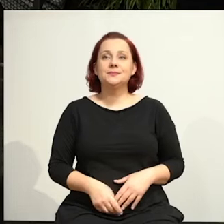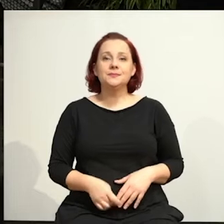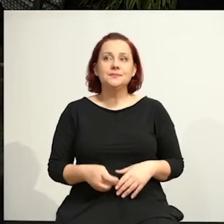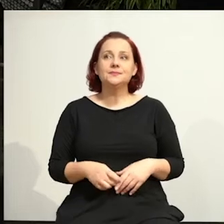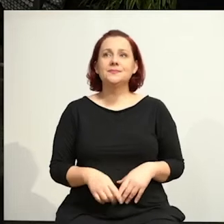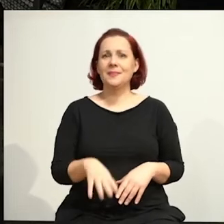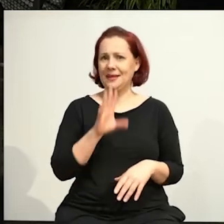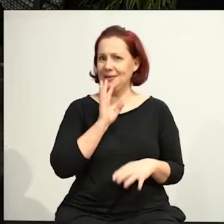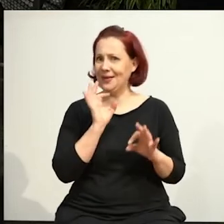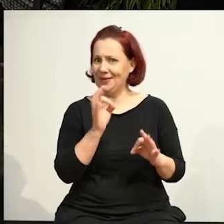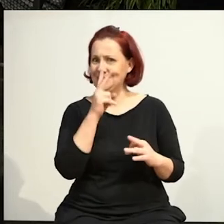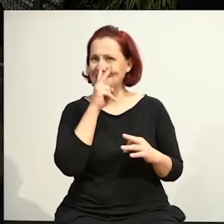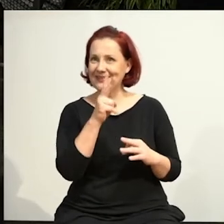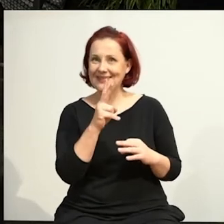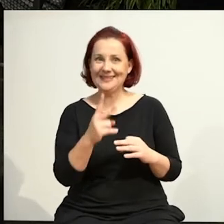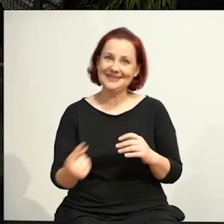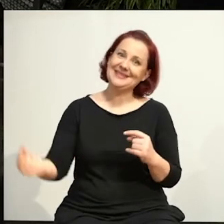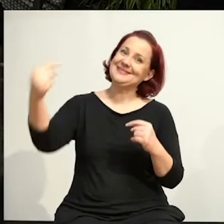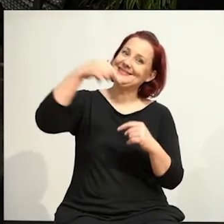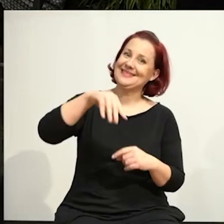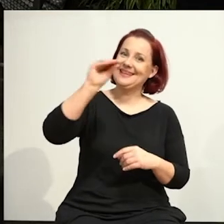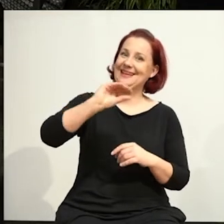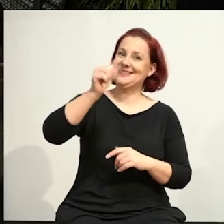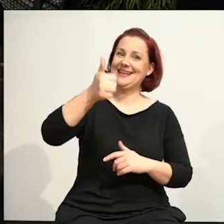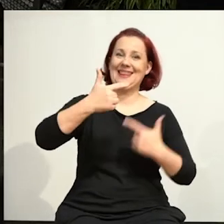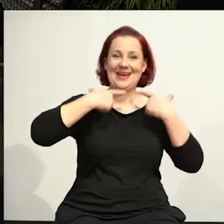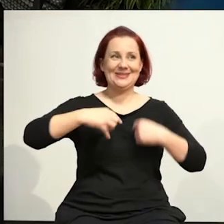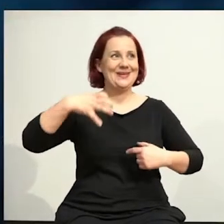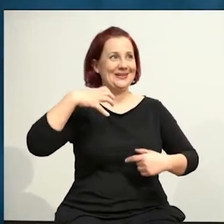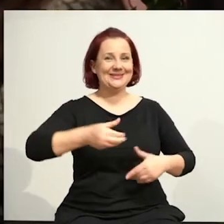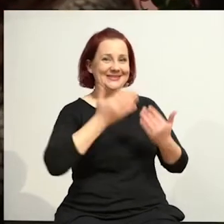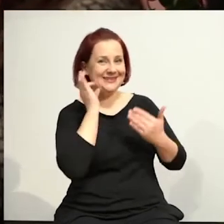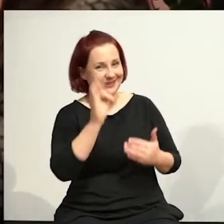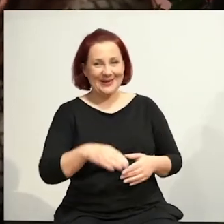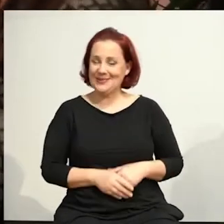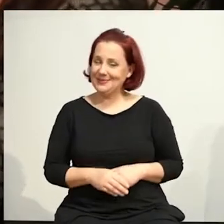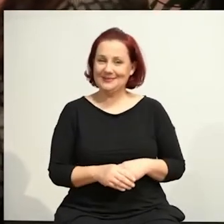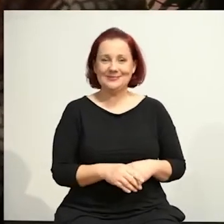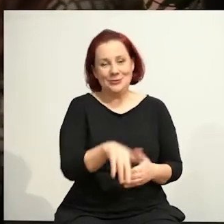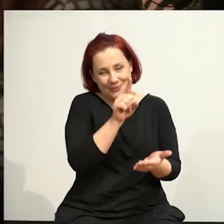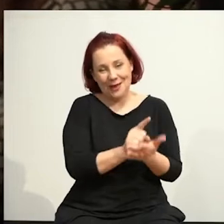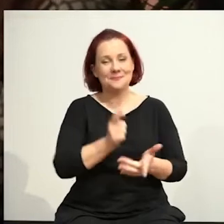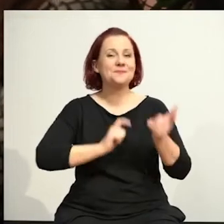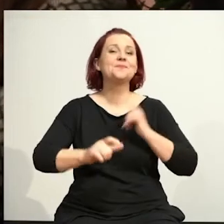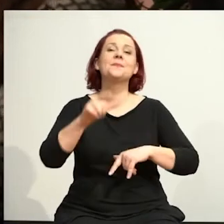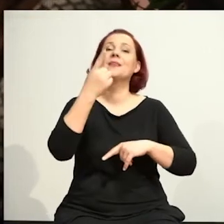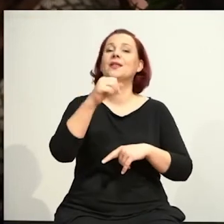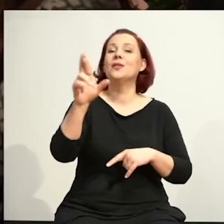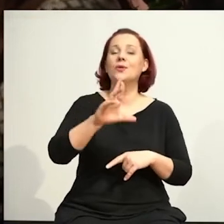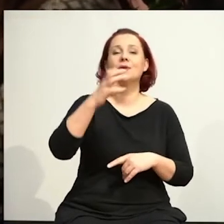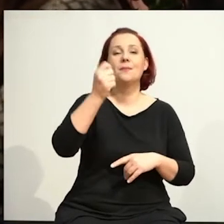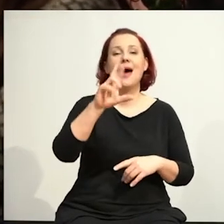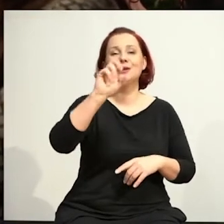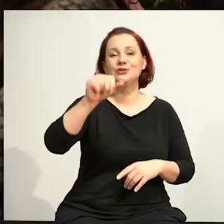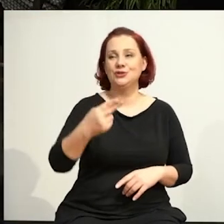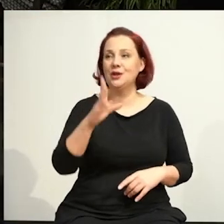Chyba dobrze widzę, że dołączy do nas jeszcze jeden gość. Cieszymy się, że pan do nas dotarł. Doktor Marcin Buczyński.